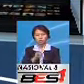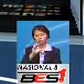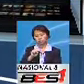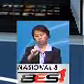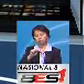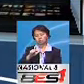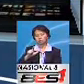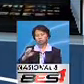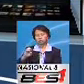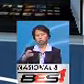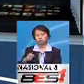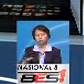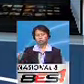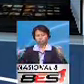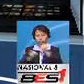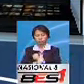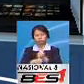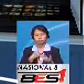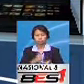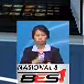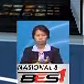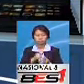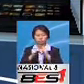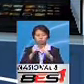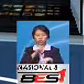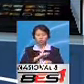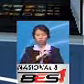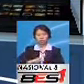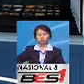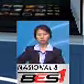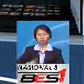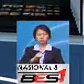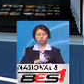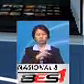salh Tun saided Kak ketika menggulungkan perbahasan titah diraja peringkat